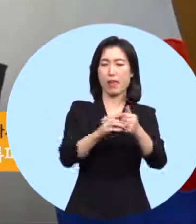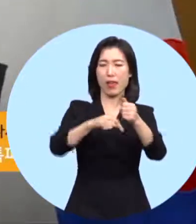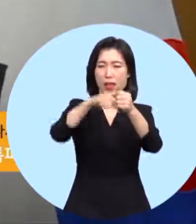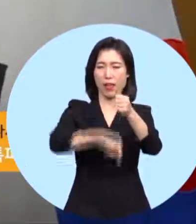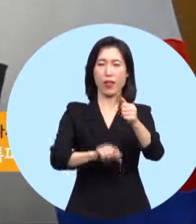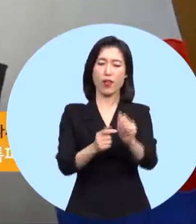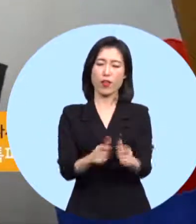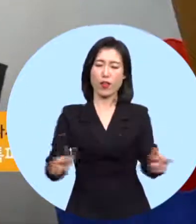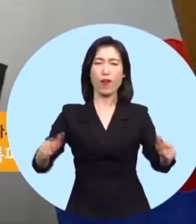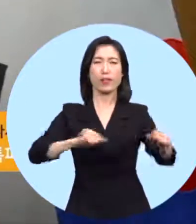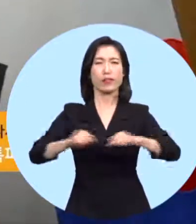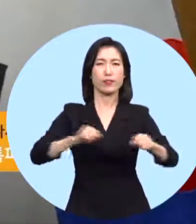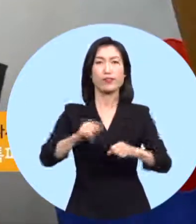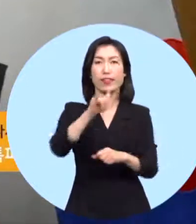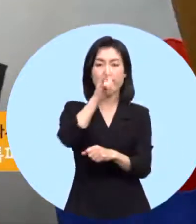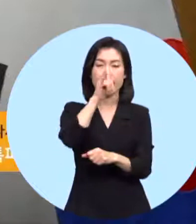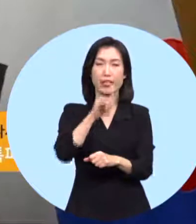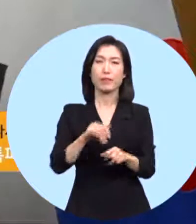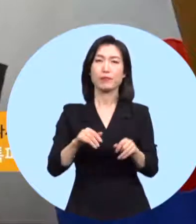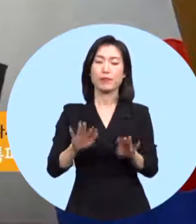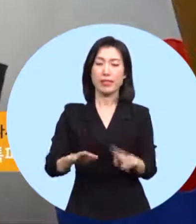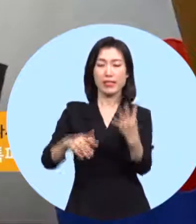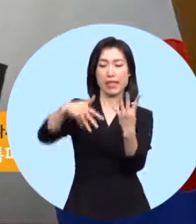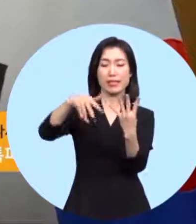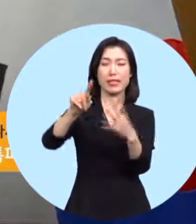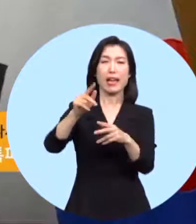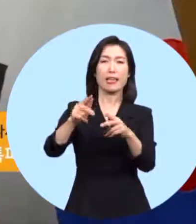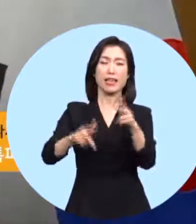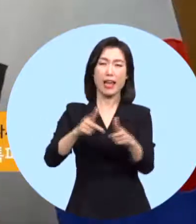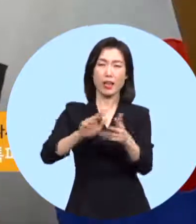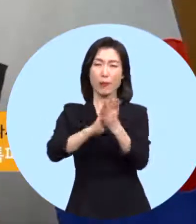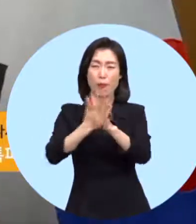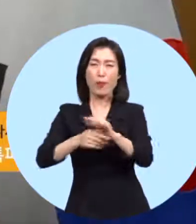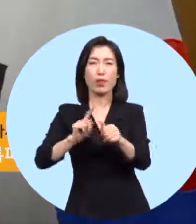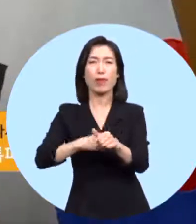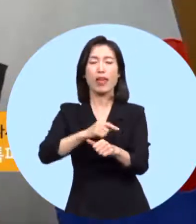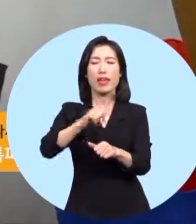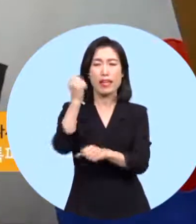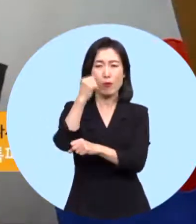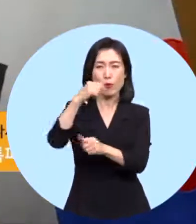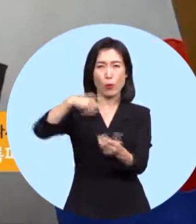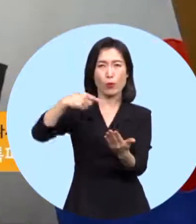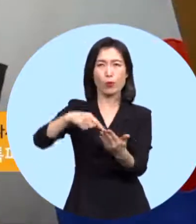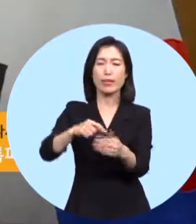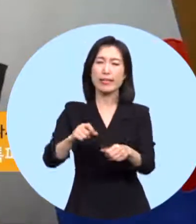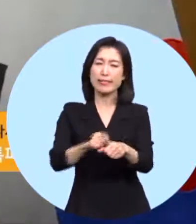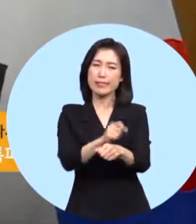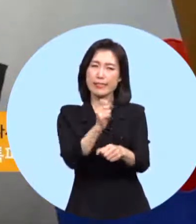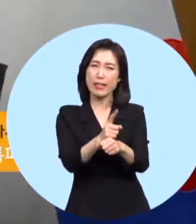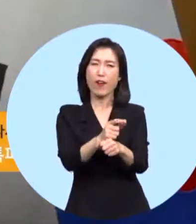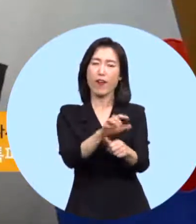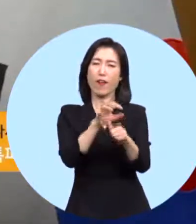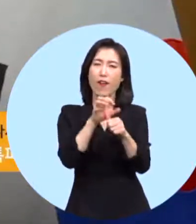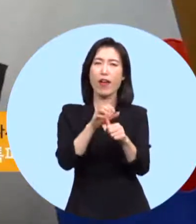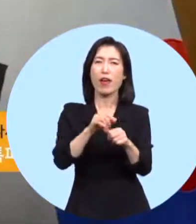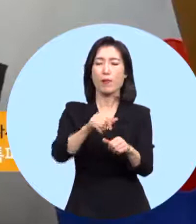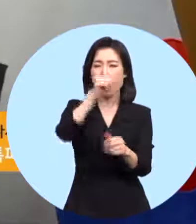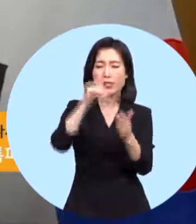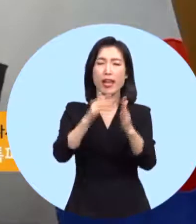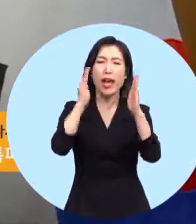추진하고 있습니다. 4차 평생교육 진흥 기본 계획을 통해 특성화된 평생학습